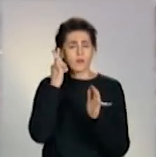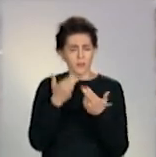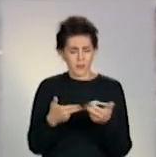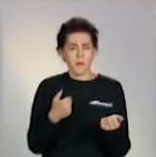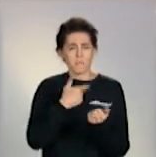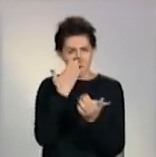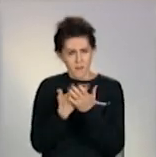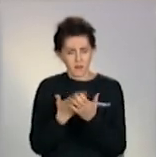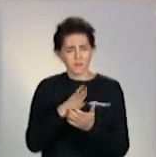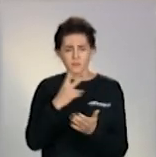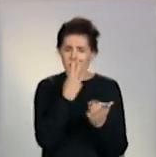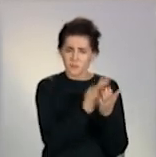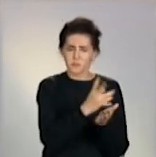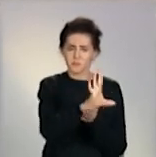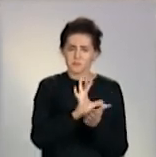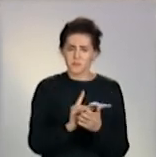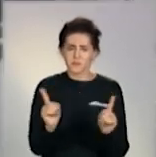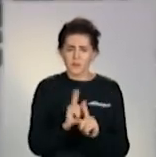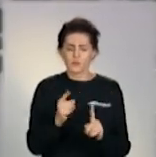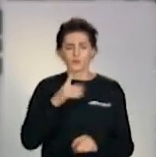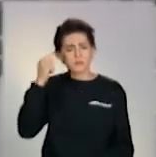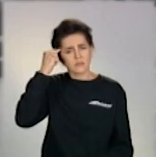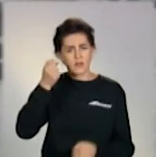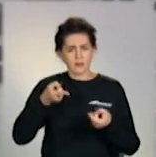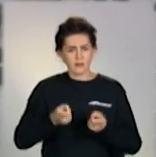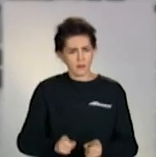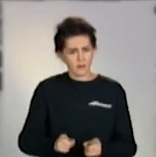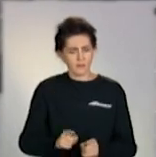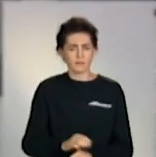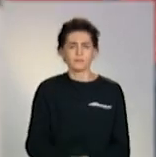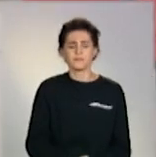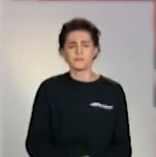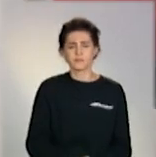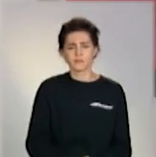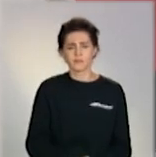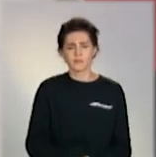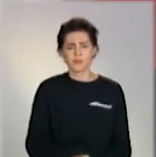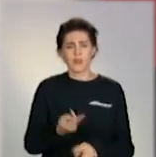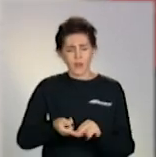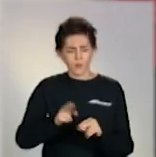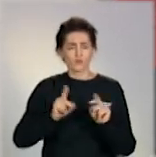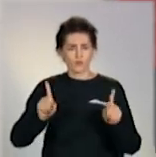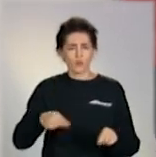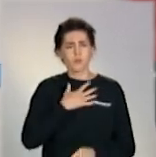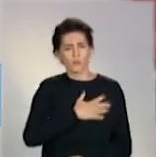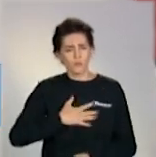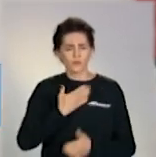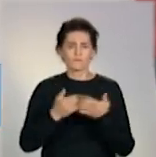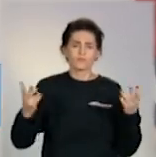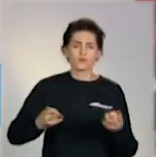йому. Це реальність, щоб знав. Звісно, болезненно. Теж переживає. Йдемо через